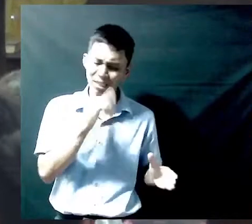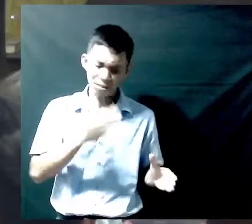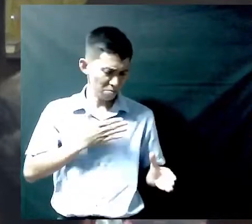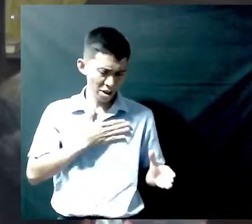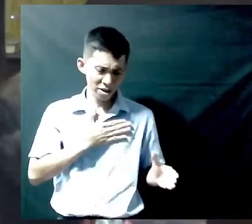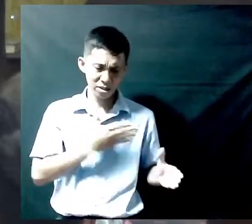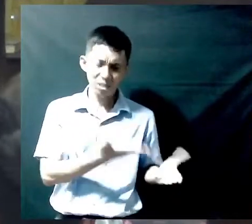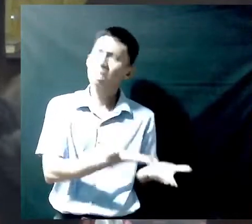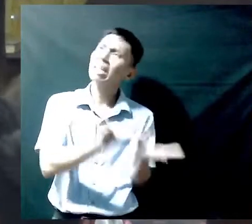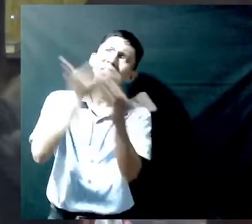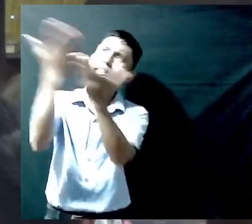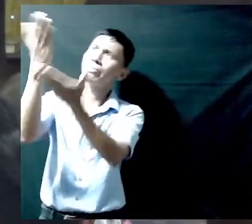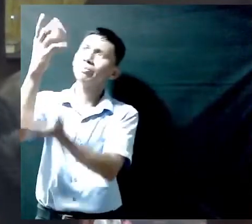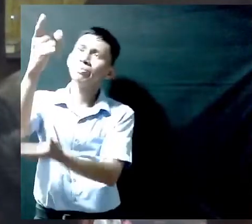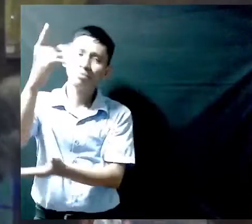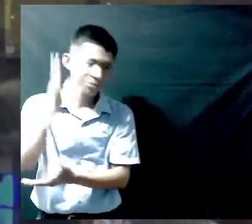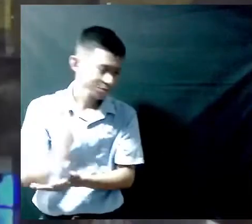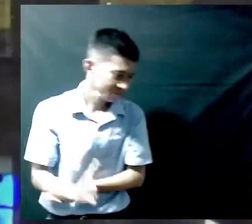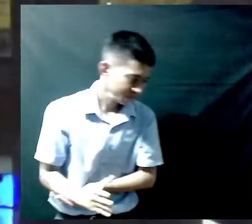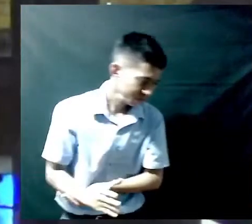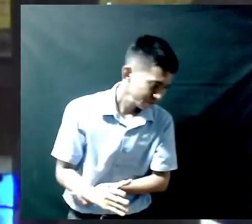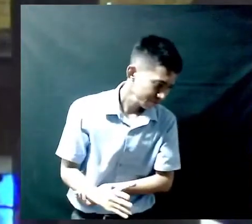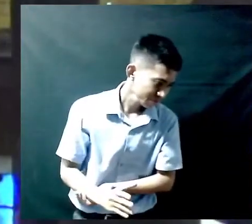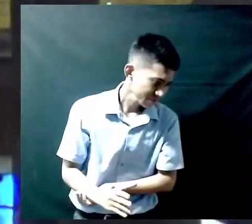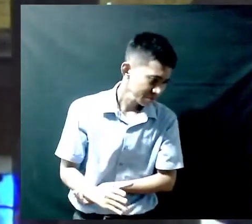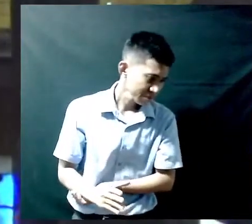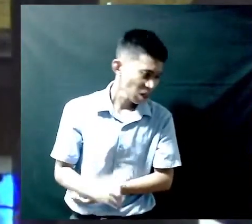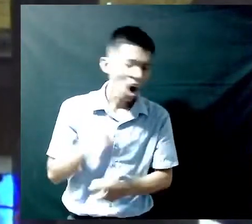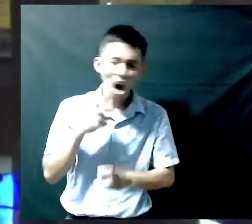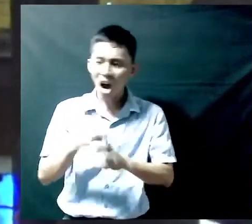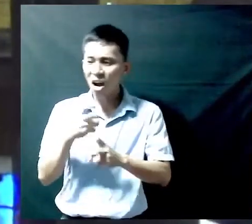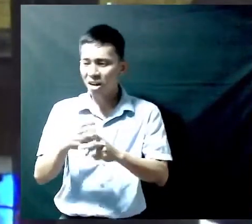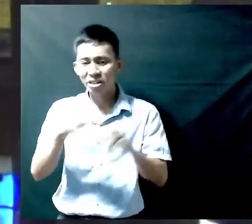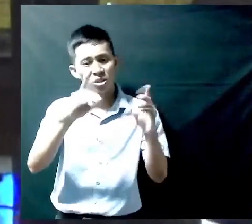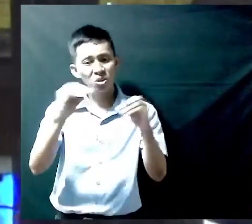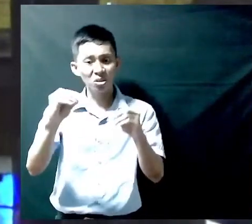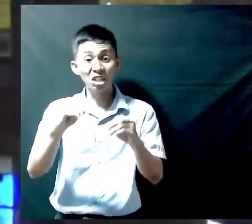Madaling ibigay sa Diyos ang isang bagay na alam mong hiram lang ng Diyos sa'yo.